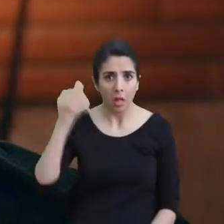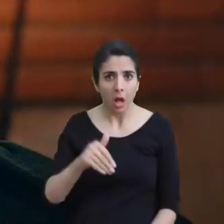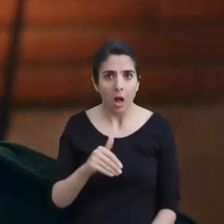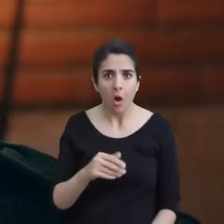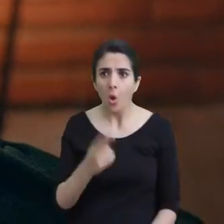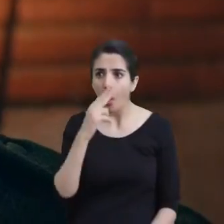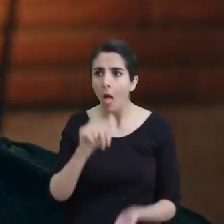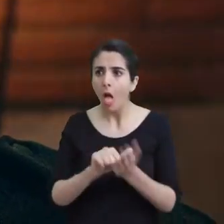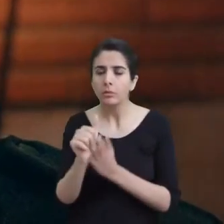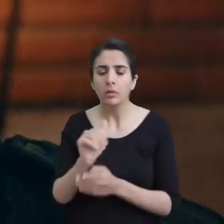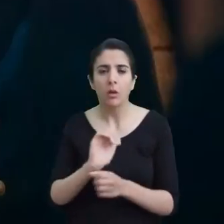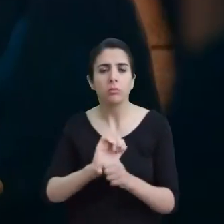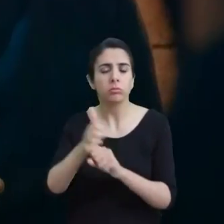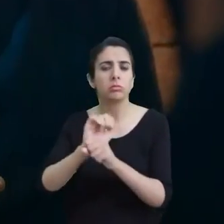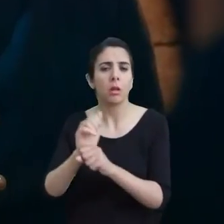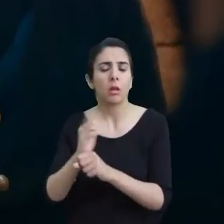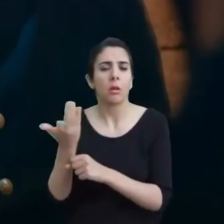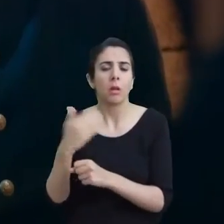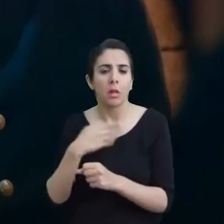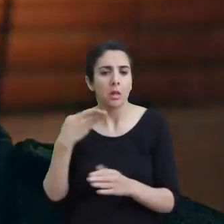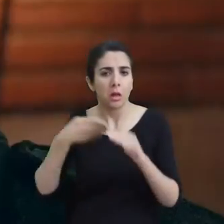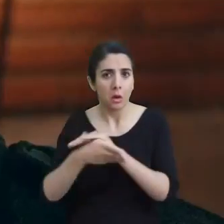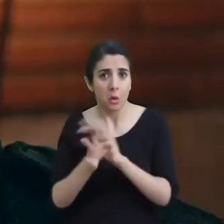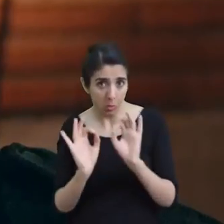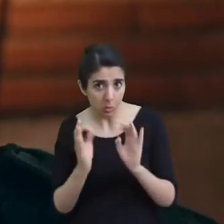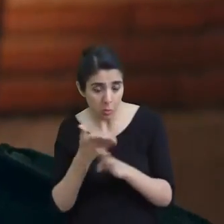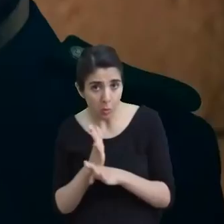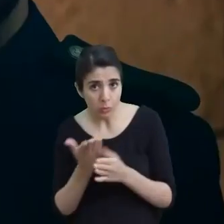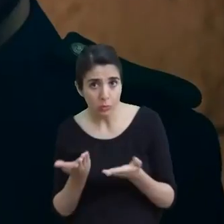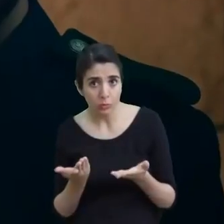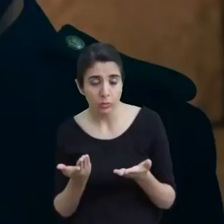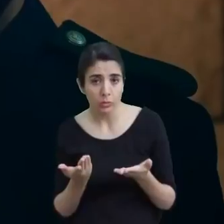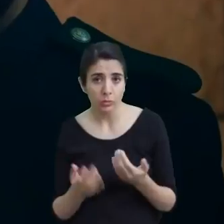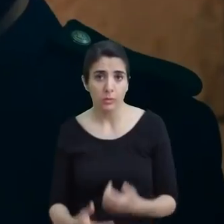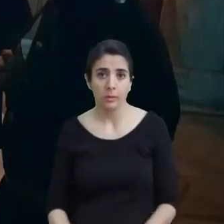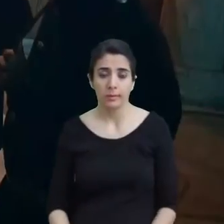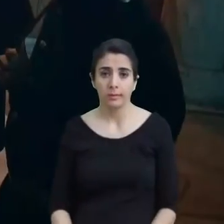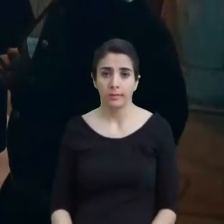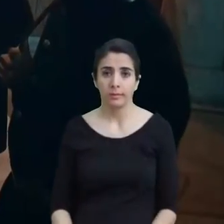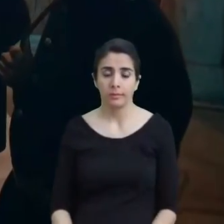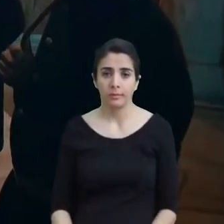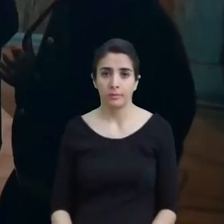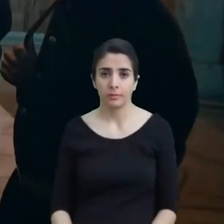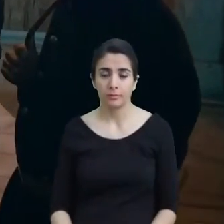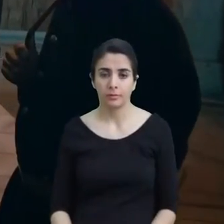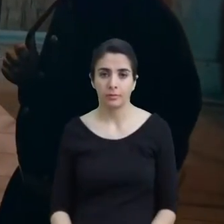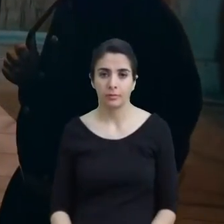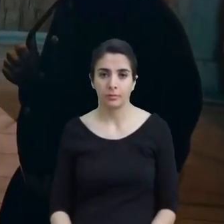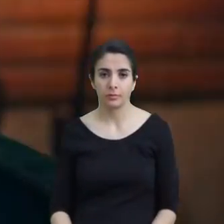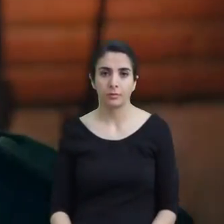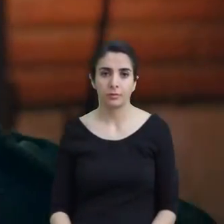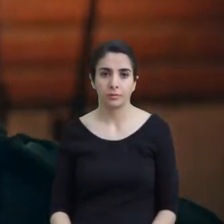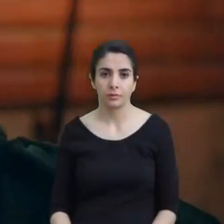Buraya gelip onlarca nöbetçiyi atlatıyor. Öyle mi? Nöbetçi zabit eğdi başını, duvarlarda meşaleler